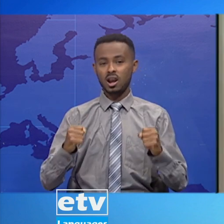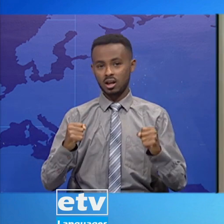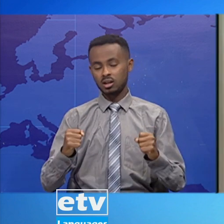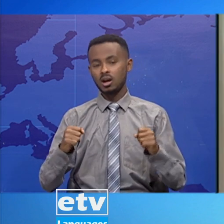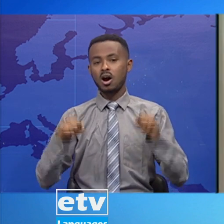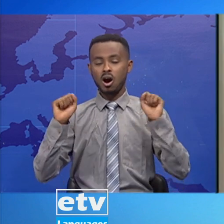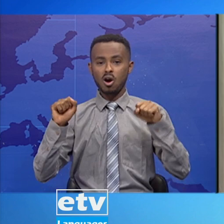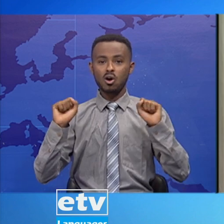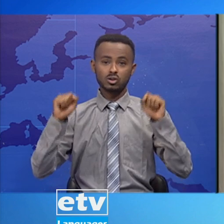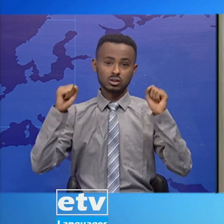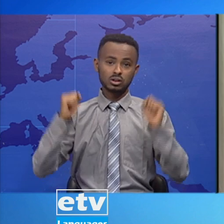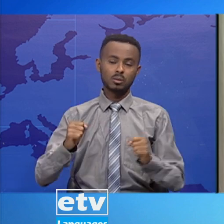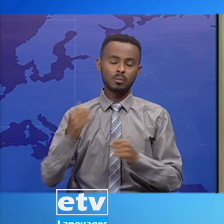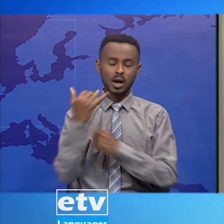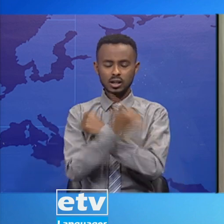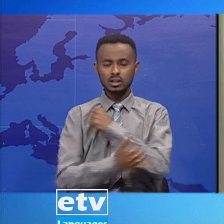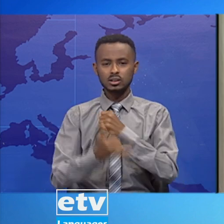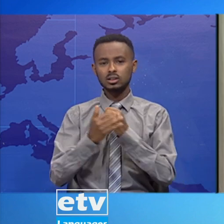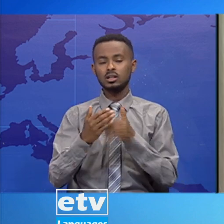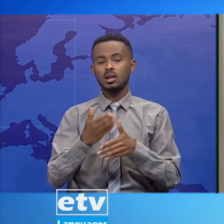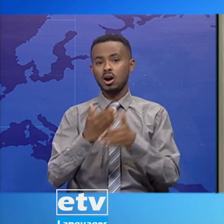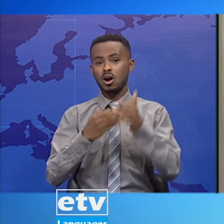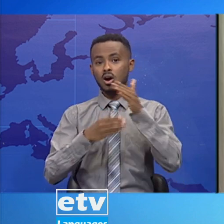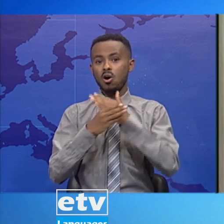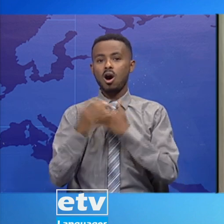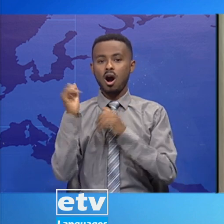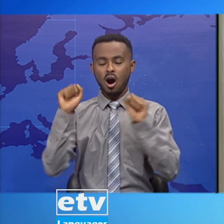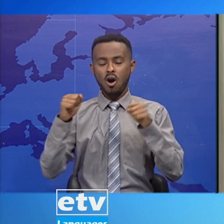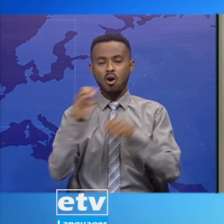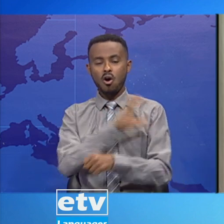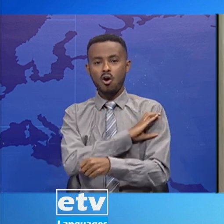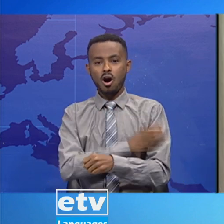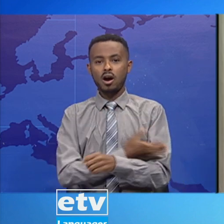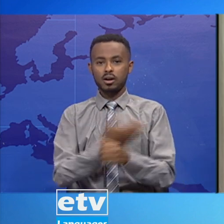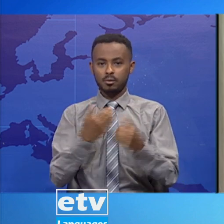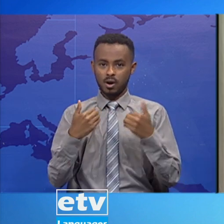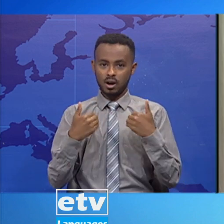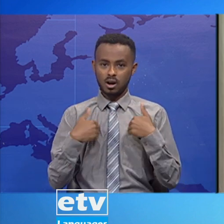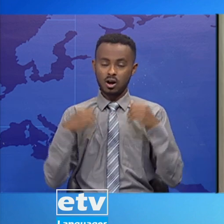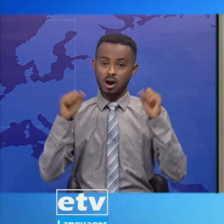አዎ ትችላለህ አዎ ሀገር የሚያንስ አዎ አቅም አለህ